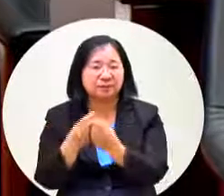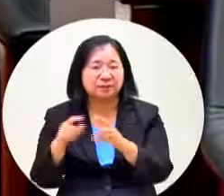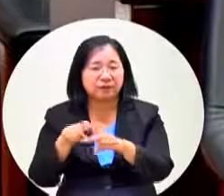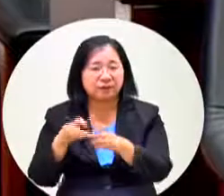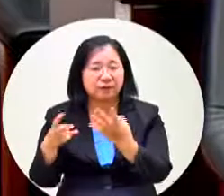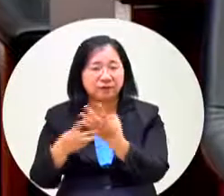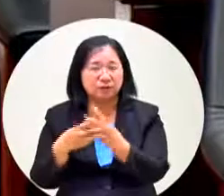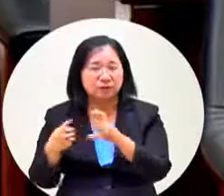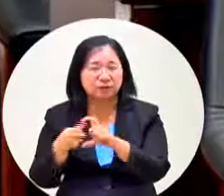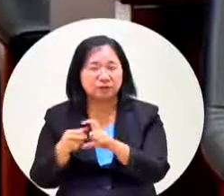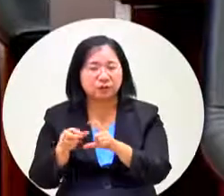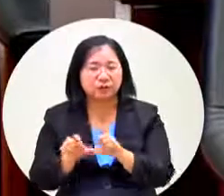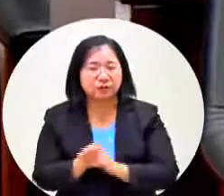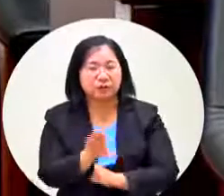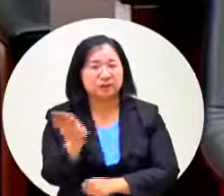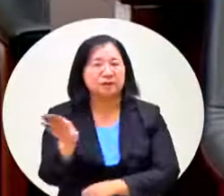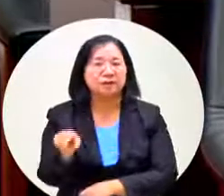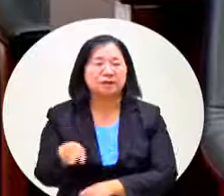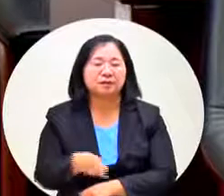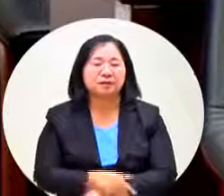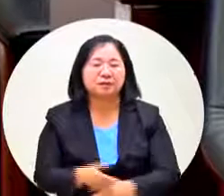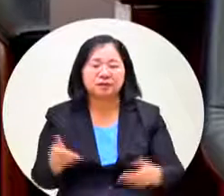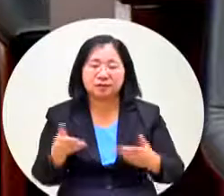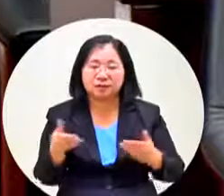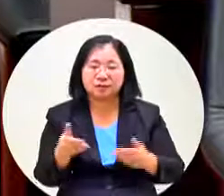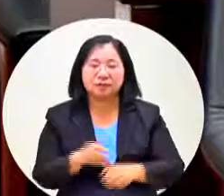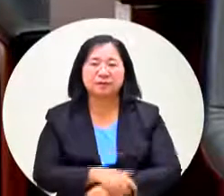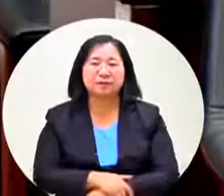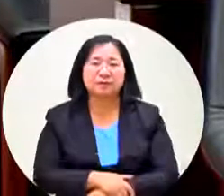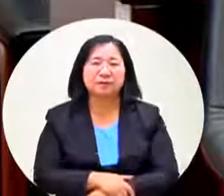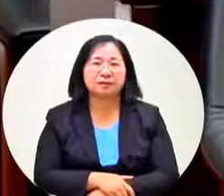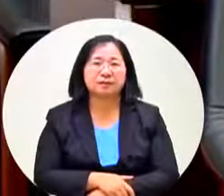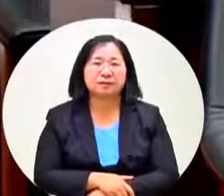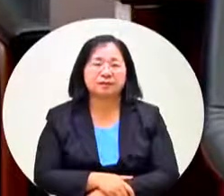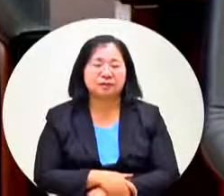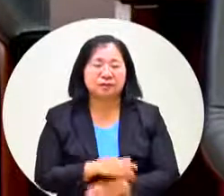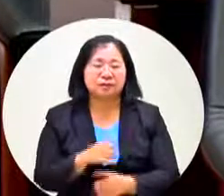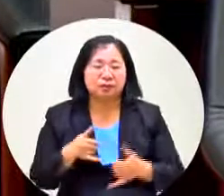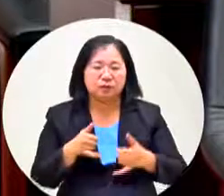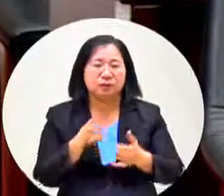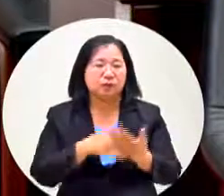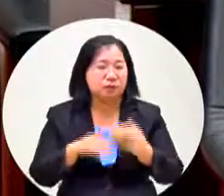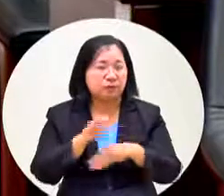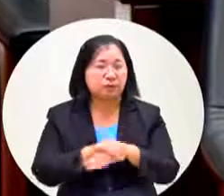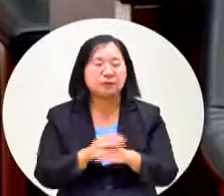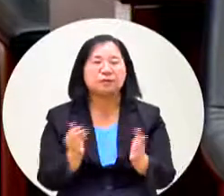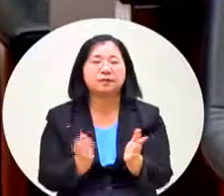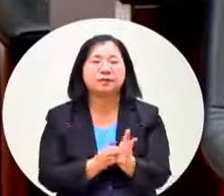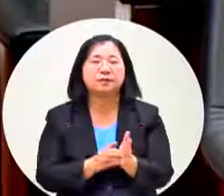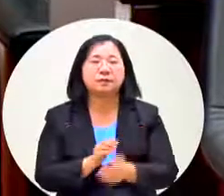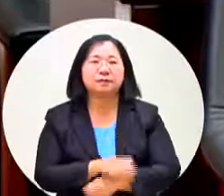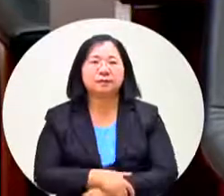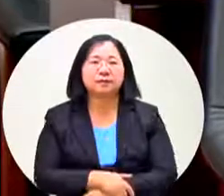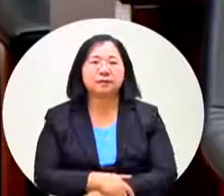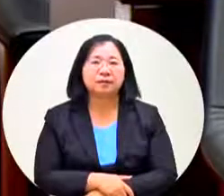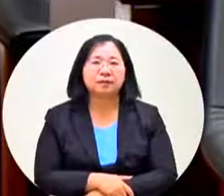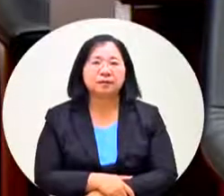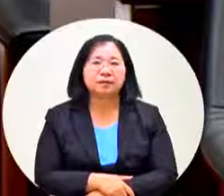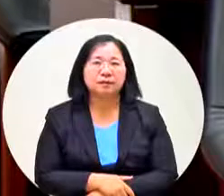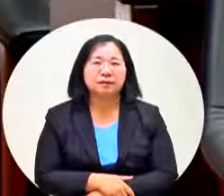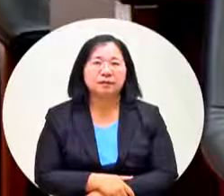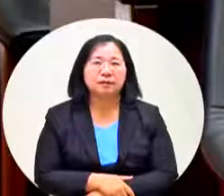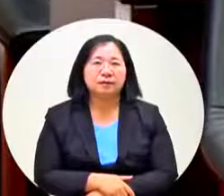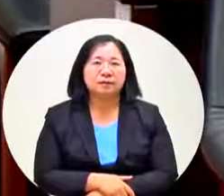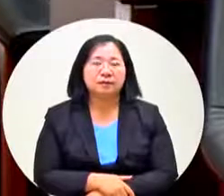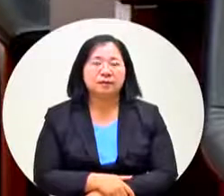这个车道啊吼，这大石路口，啊这大石路口吼，伊正手边就为大花工业区，啊倒